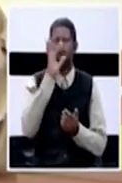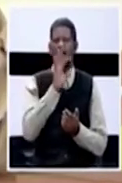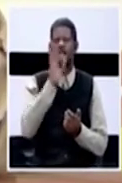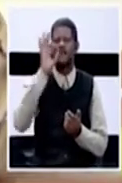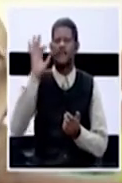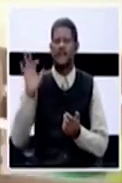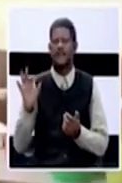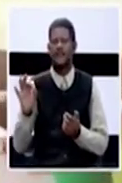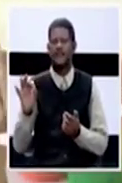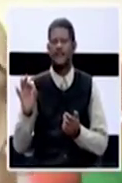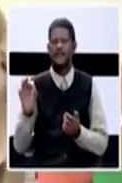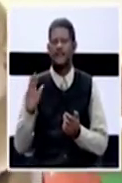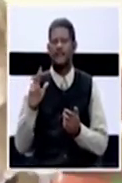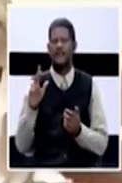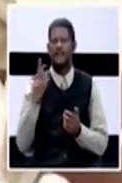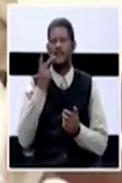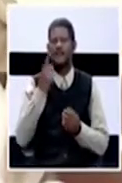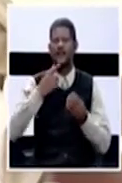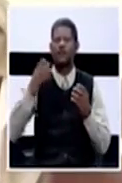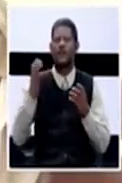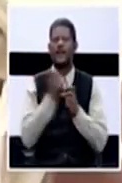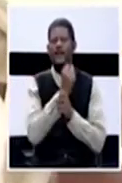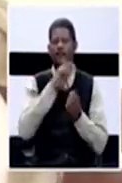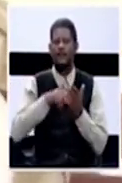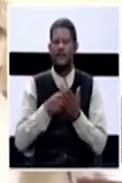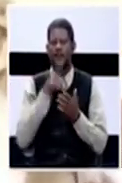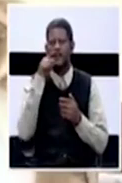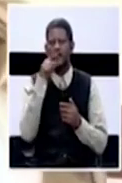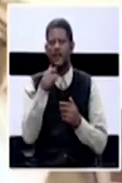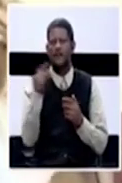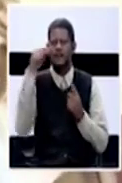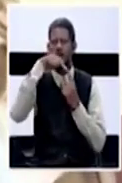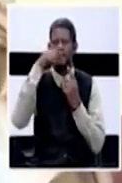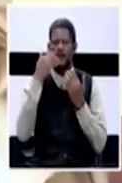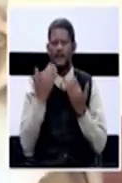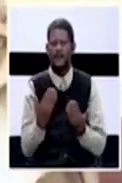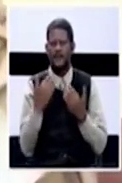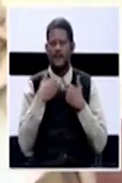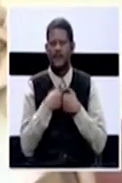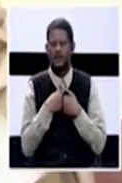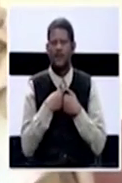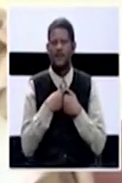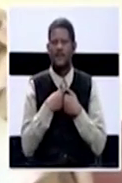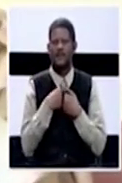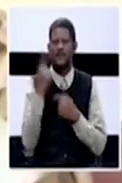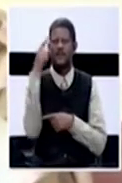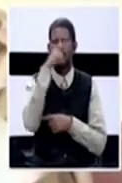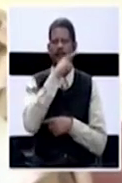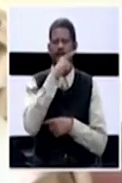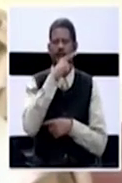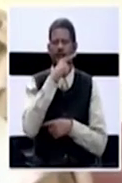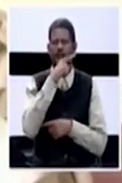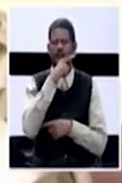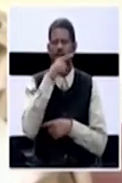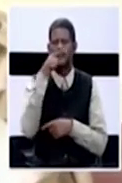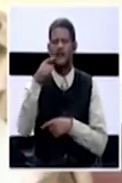1999 ሳልሳይ ወራር ማለት ካብኡ ስጋብዚ ዘለኽዎ ዕለት